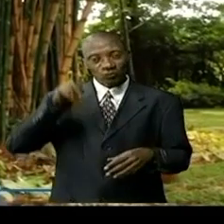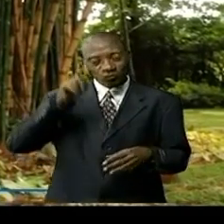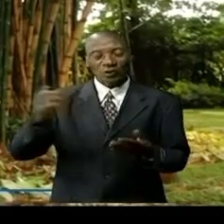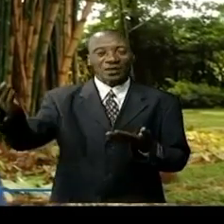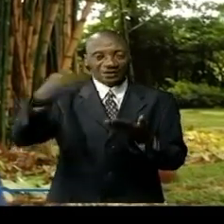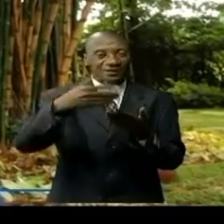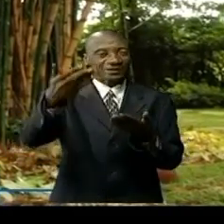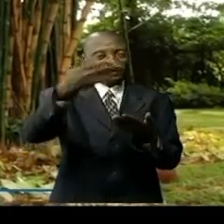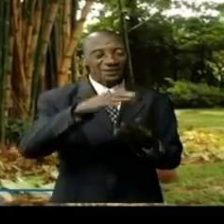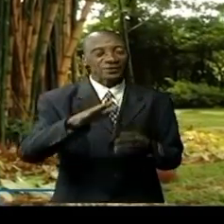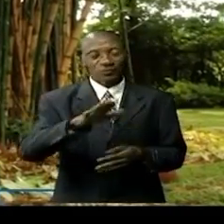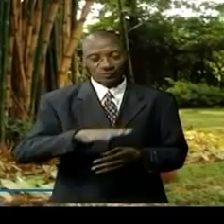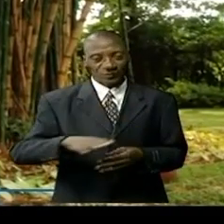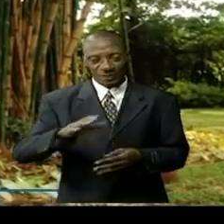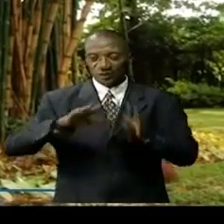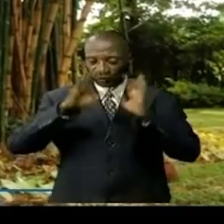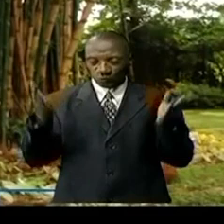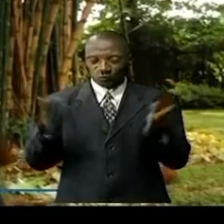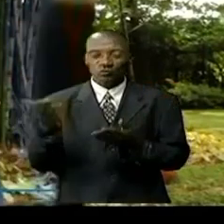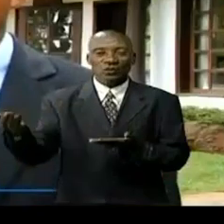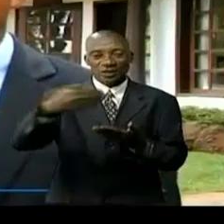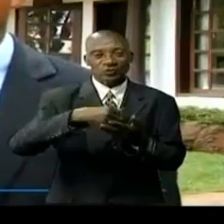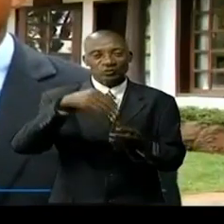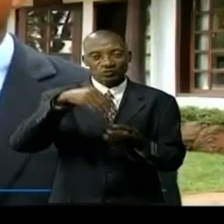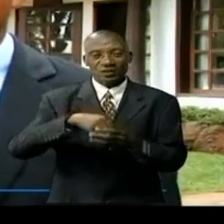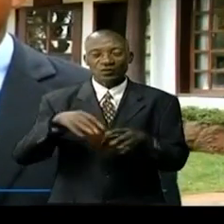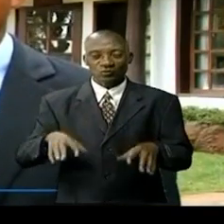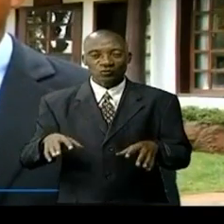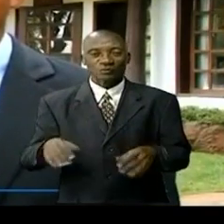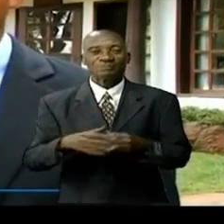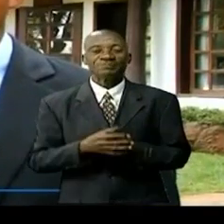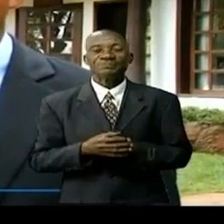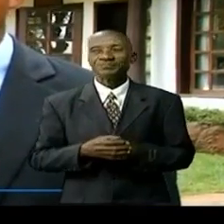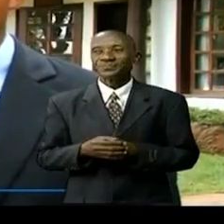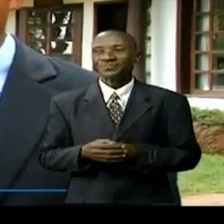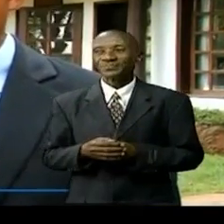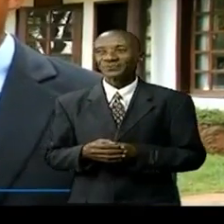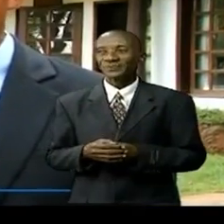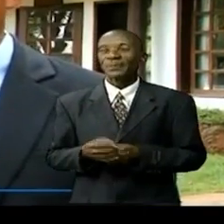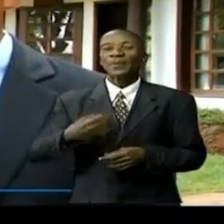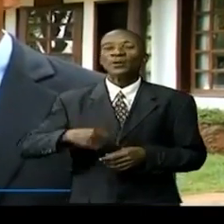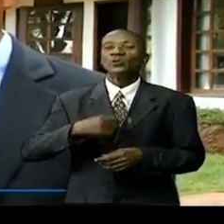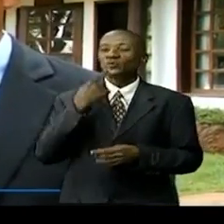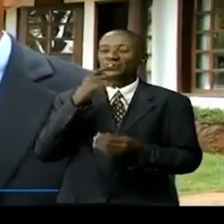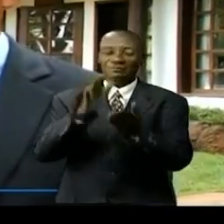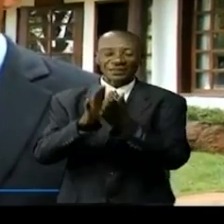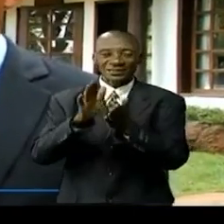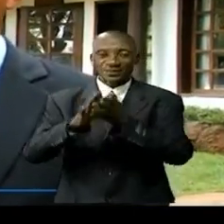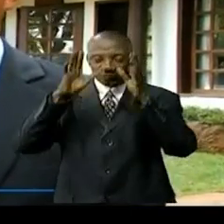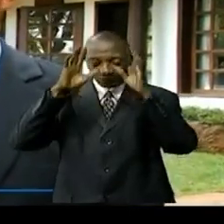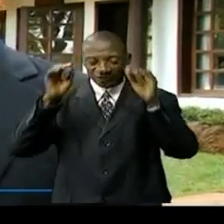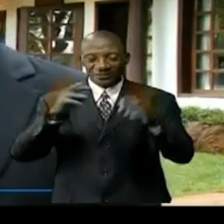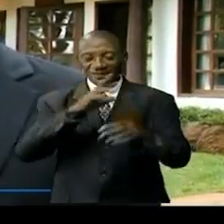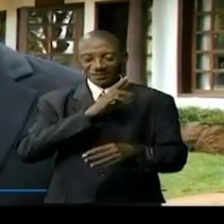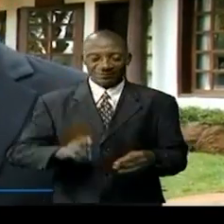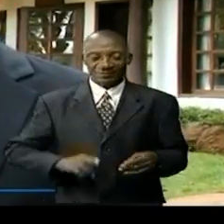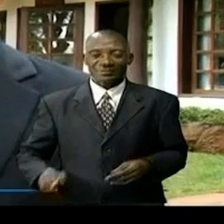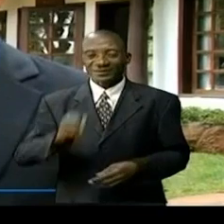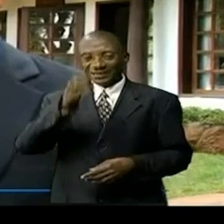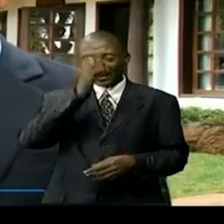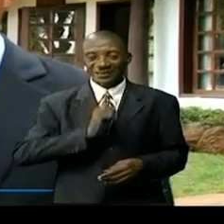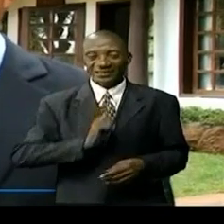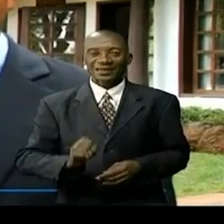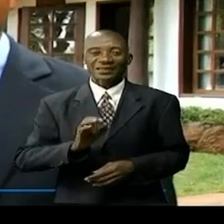puissions reconstruire la paix, le pays. Nous remercions le président de la République, chef de l'État, son Excellence Félix Antoine Tshisekedi